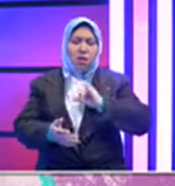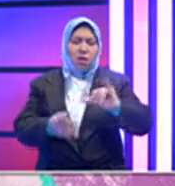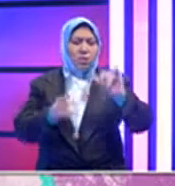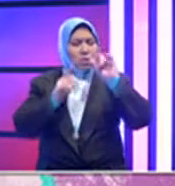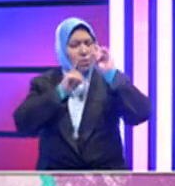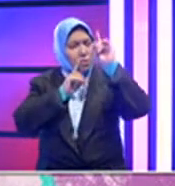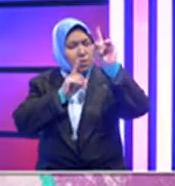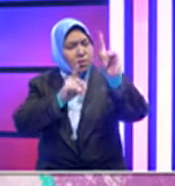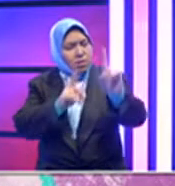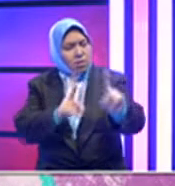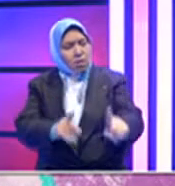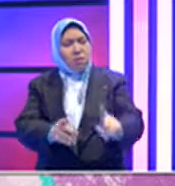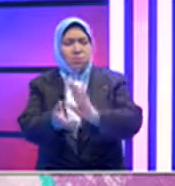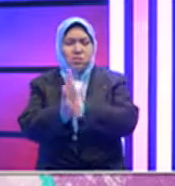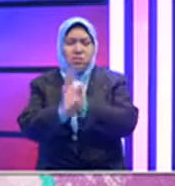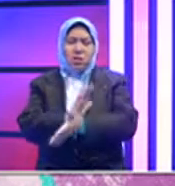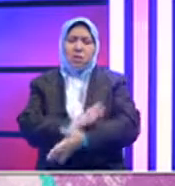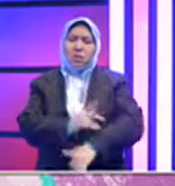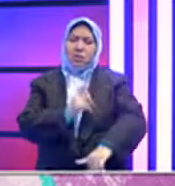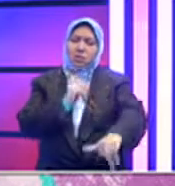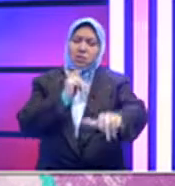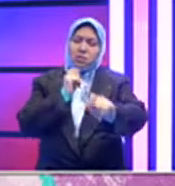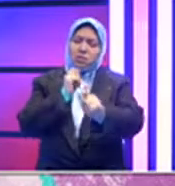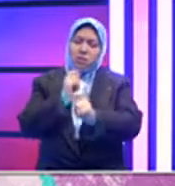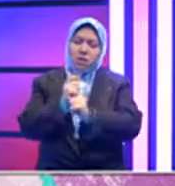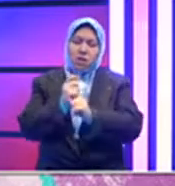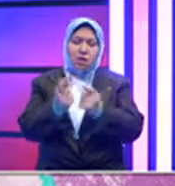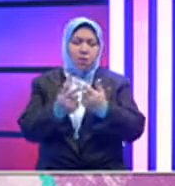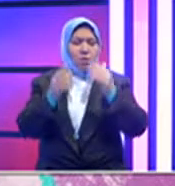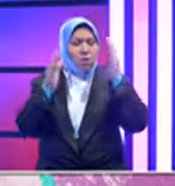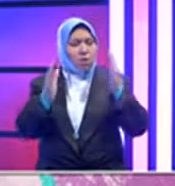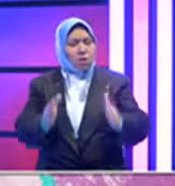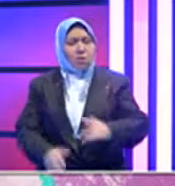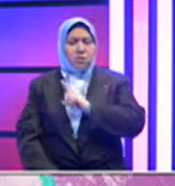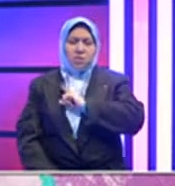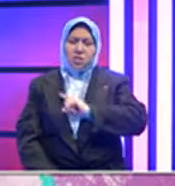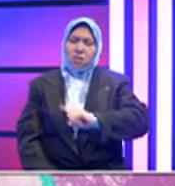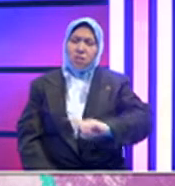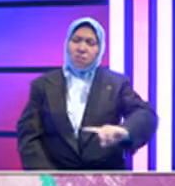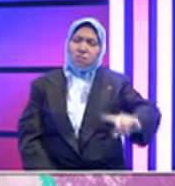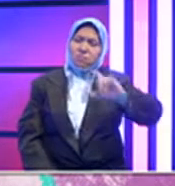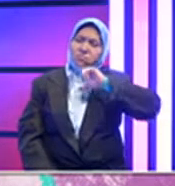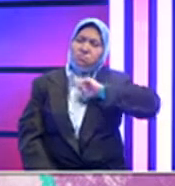lebih How who who Kullu syai'in